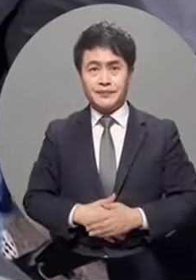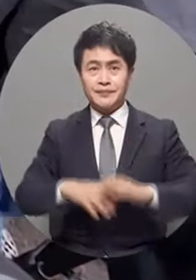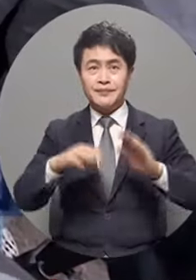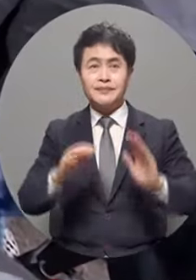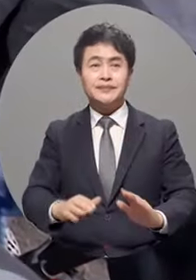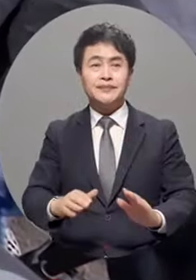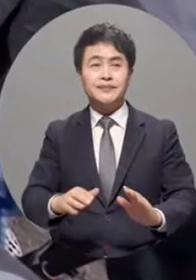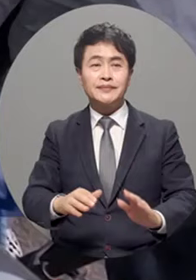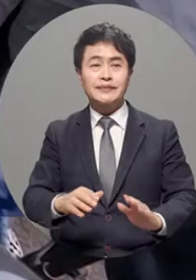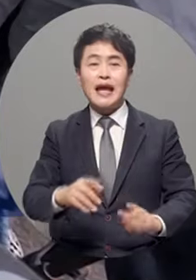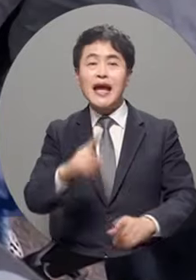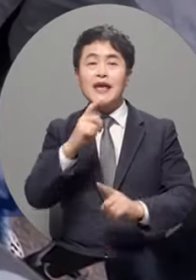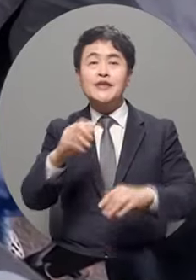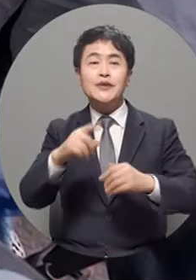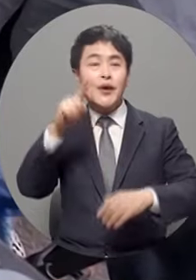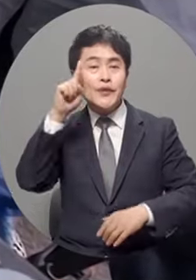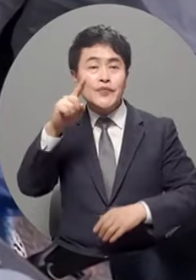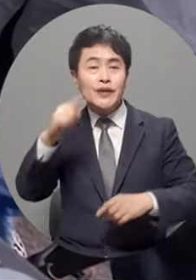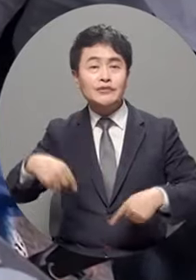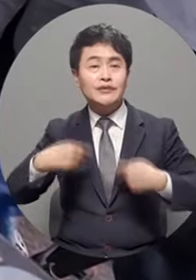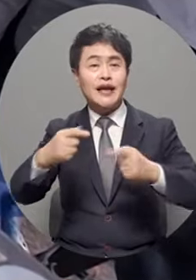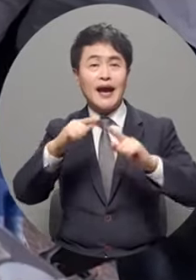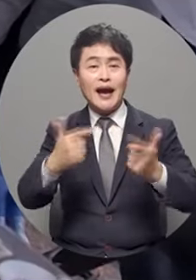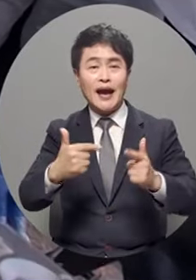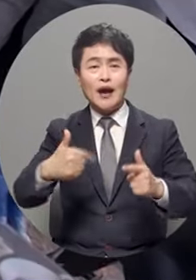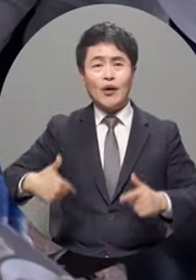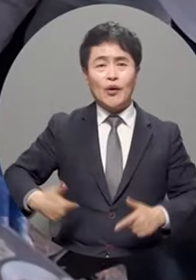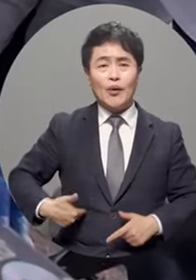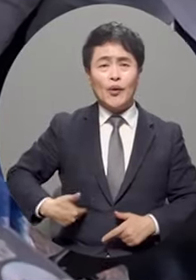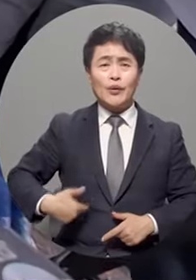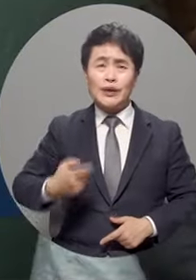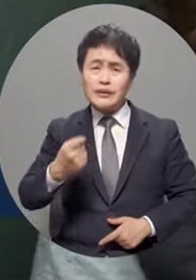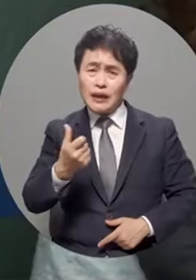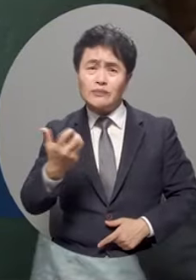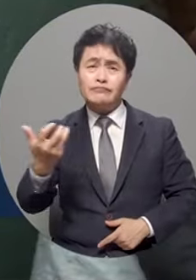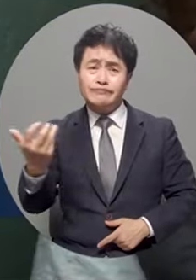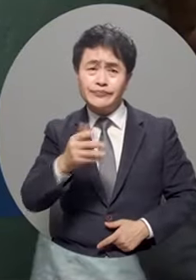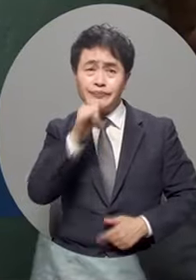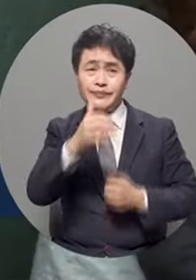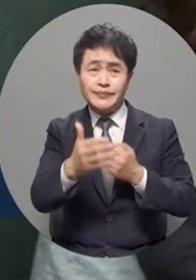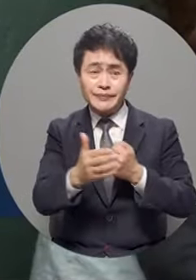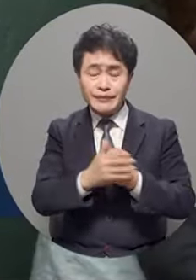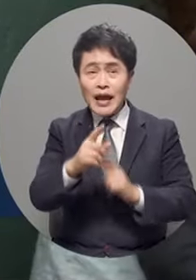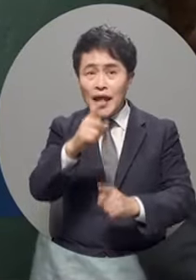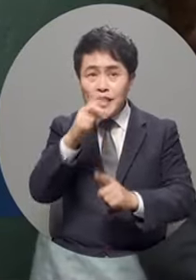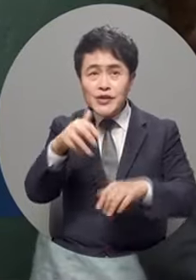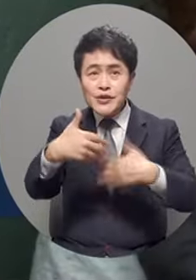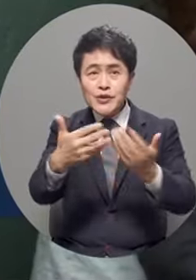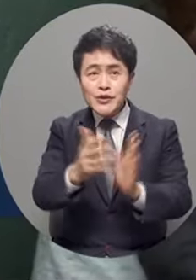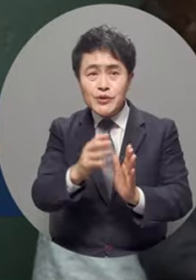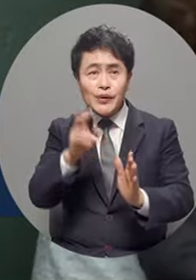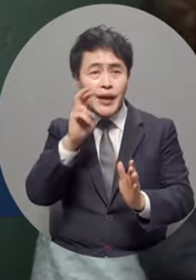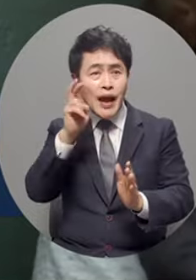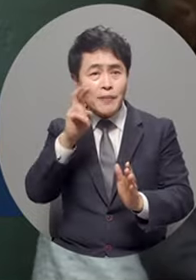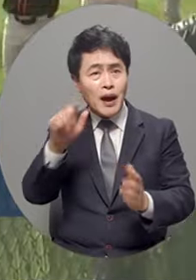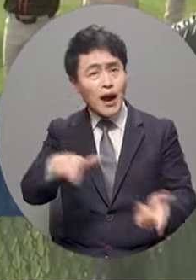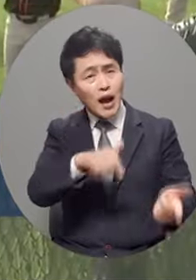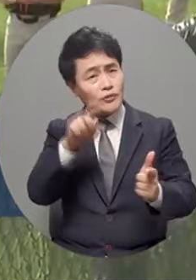not in the lineup tomorrow. So he's got a little sore side. You know, either a day or two probably from being back in the